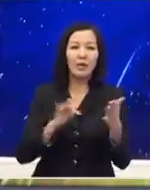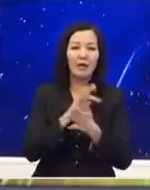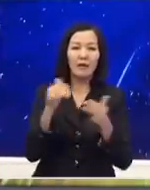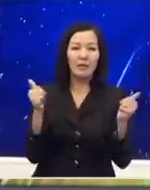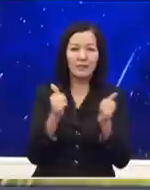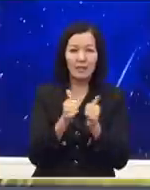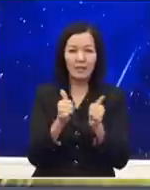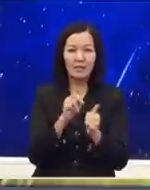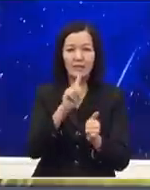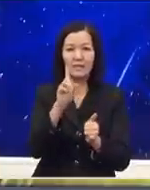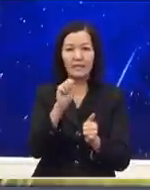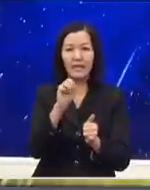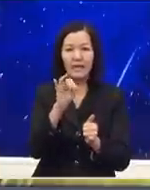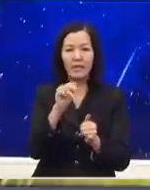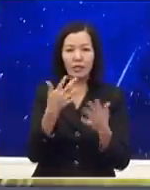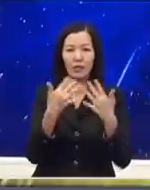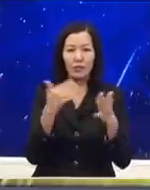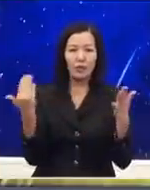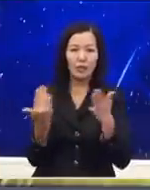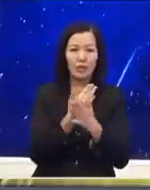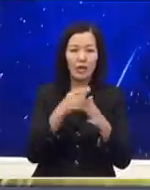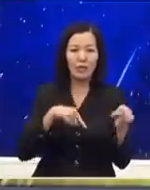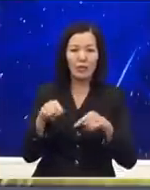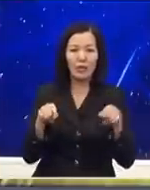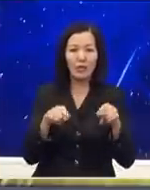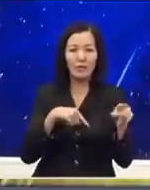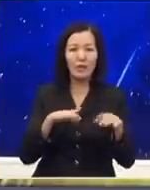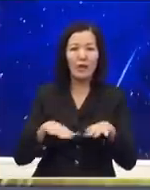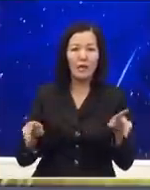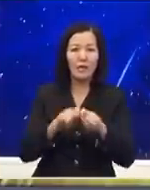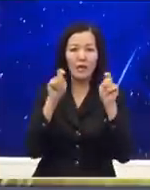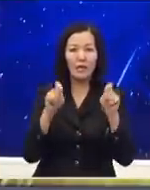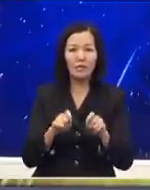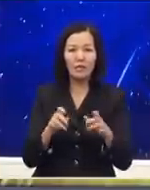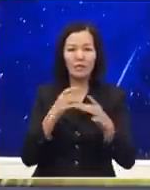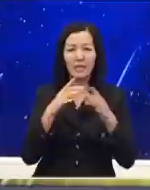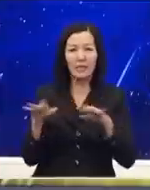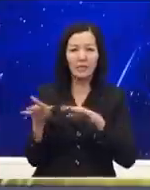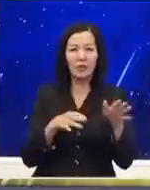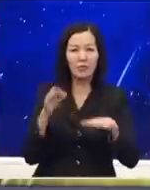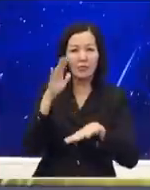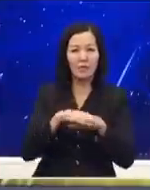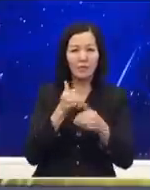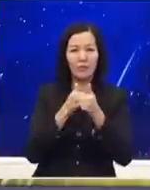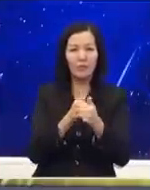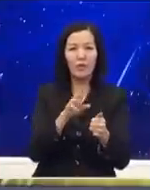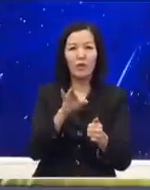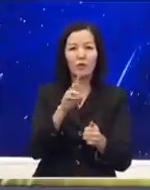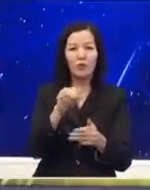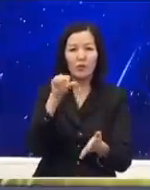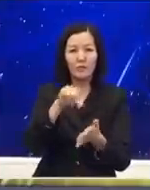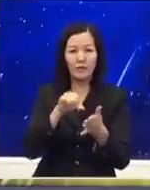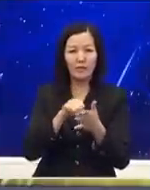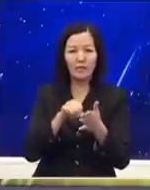Қапшағай қаласына қарасты Заречный ауылында су жаңа шағын футбол алаңы пайдалануға берілді. Салтанатты шараға облыс әкімінің орынбасары Ләззат